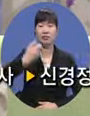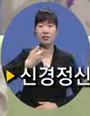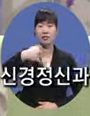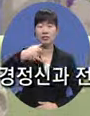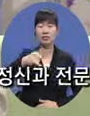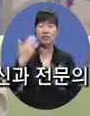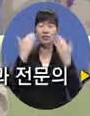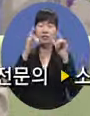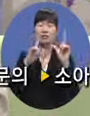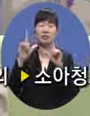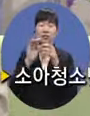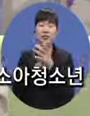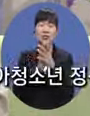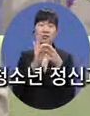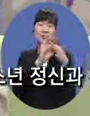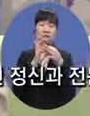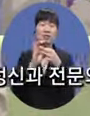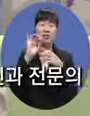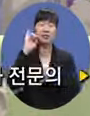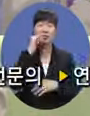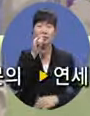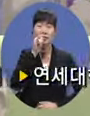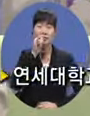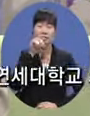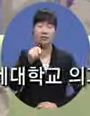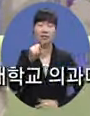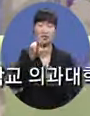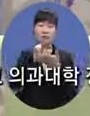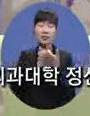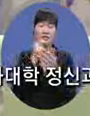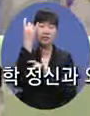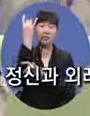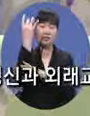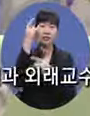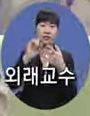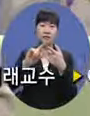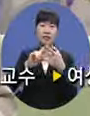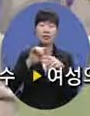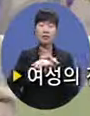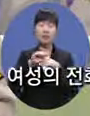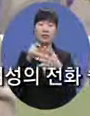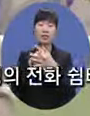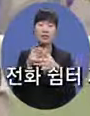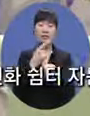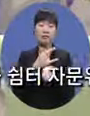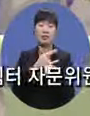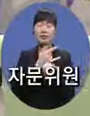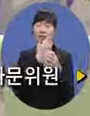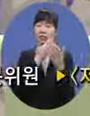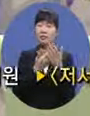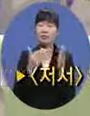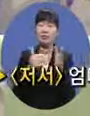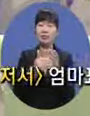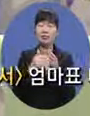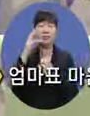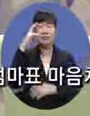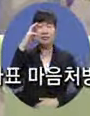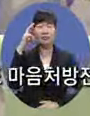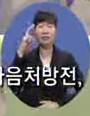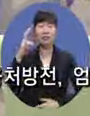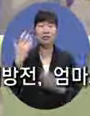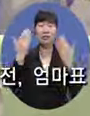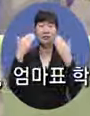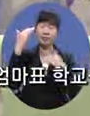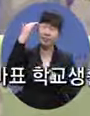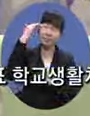학교 생활에서 친구 관계에서 어려움이 있다고 하면요. 그 문제의 본질을 늘 잘 파악하는 게 중요하고요. 네. 이게 혹시